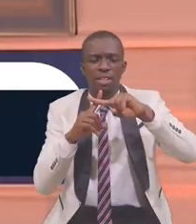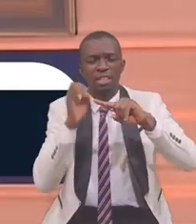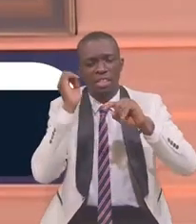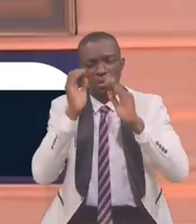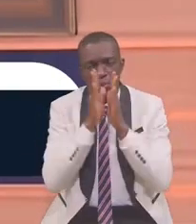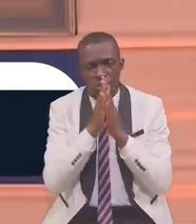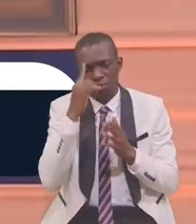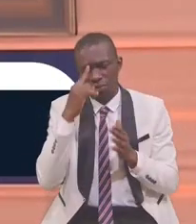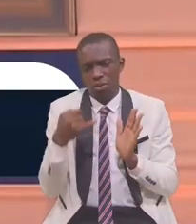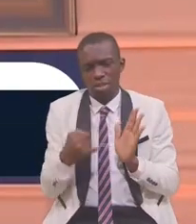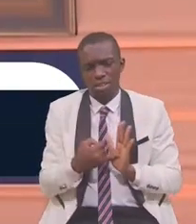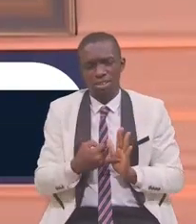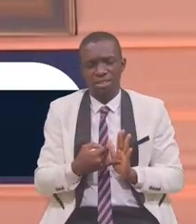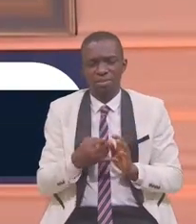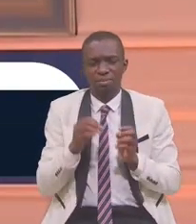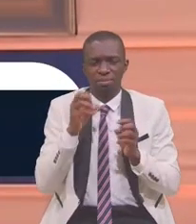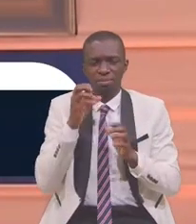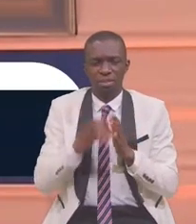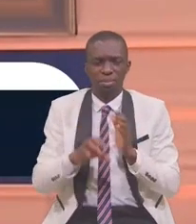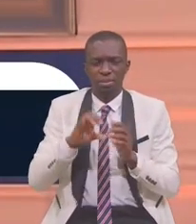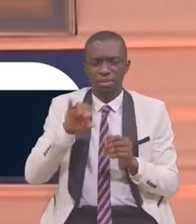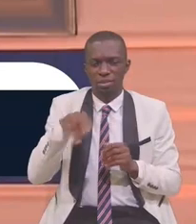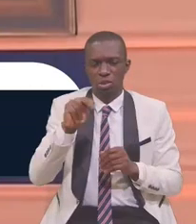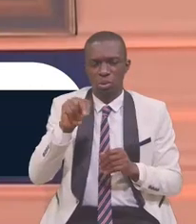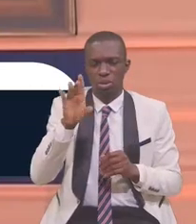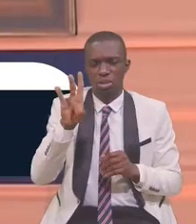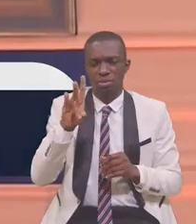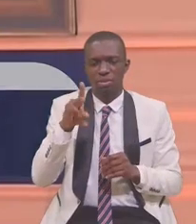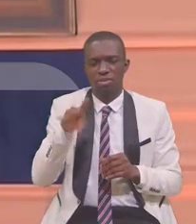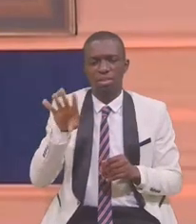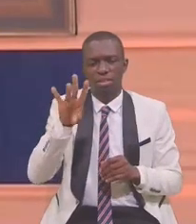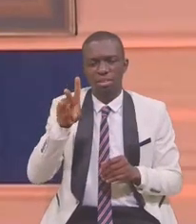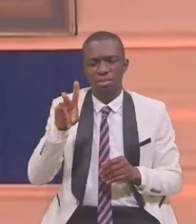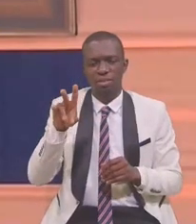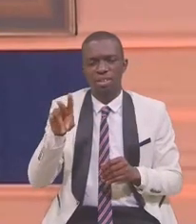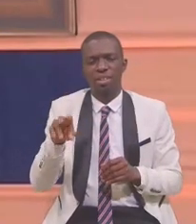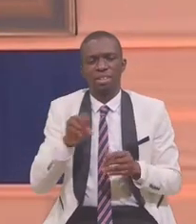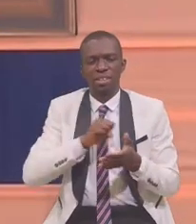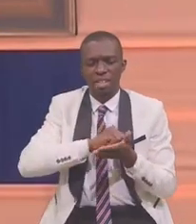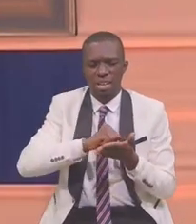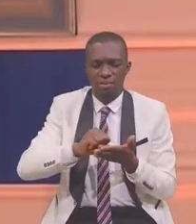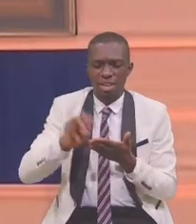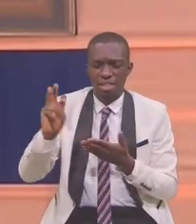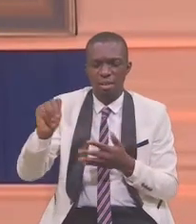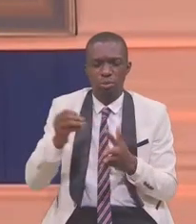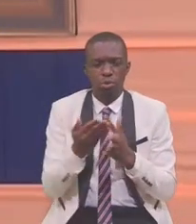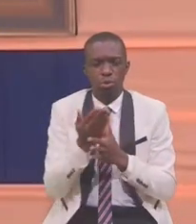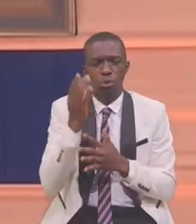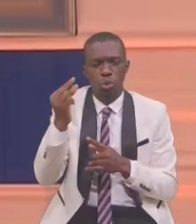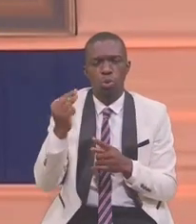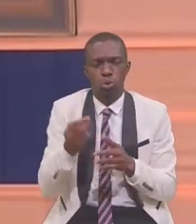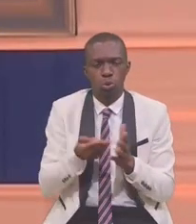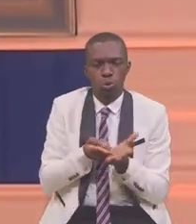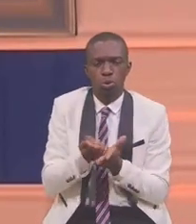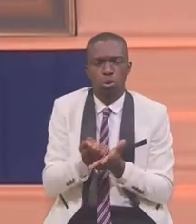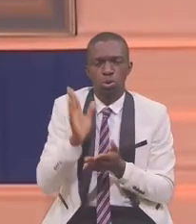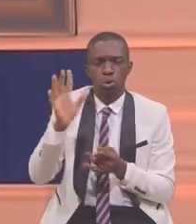Il a fait la provision à la croix. 17. Sanctifie-les par ta vérité. Ta parole est la